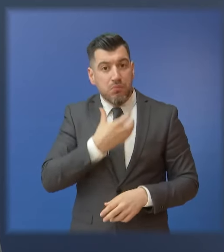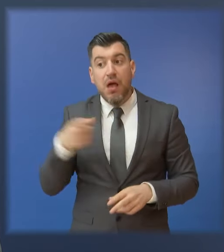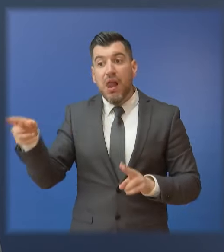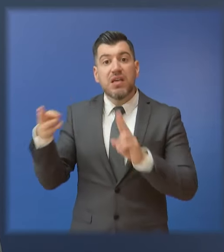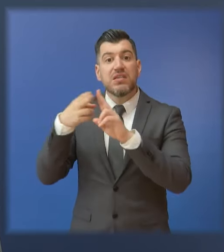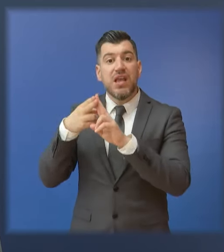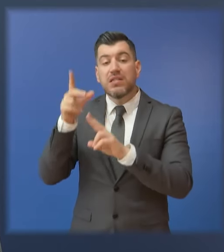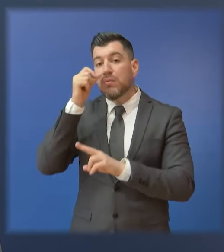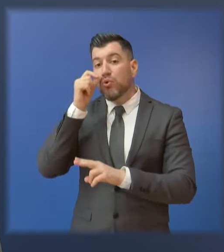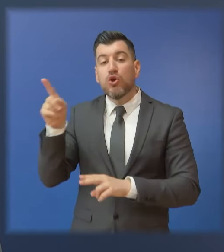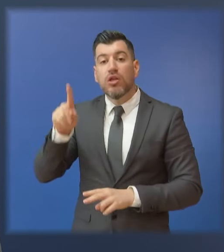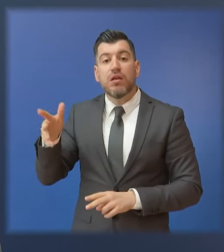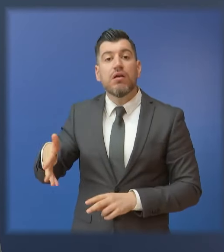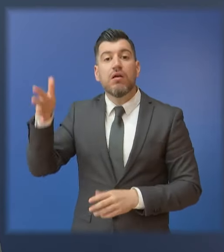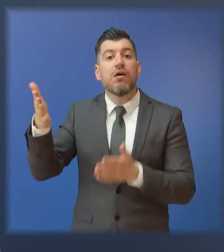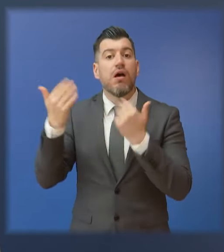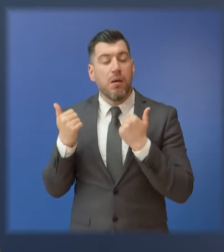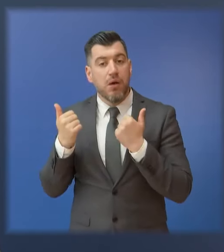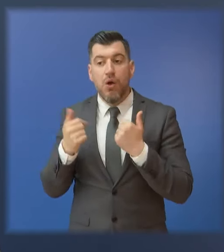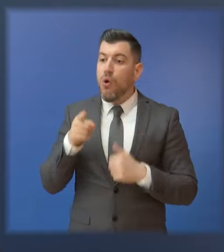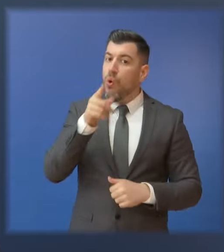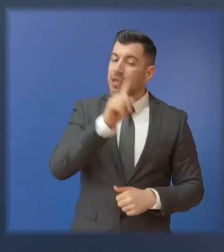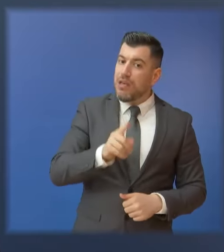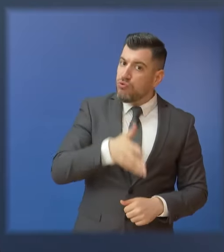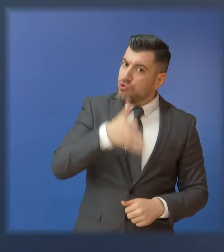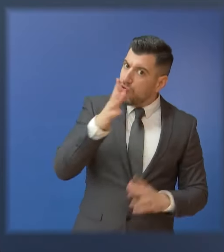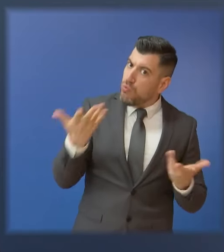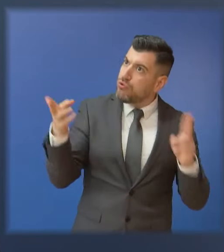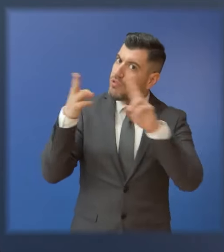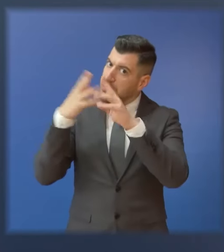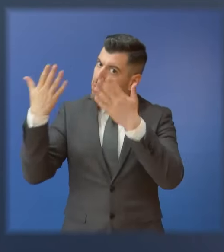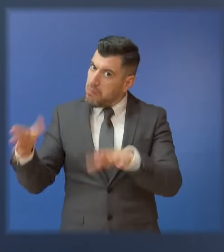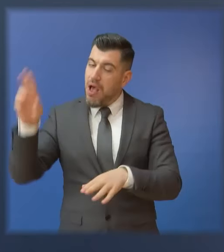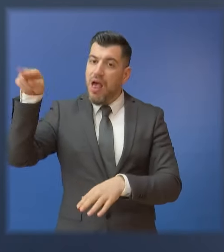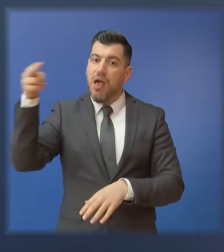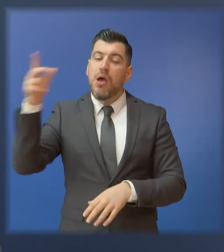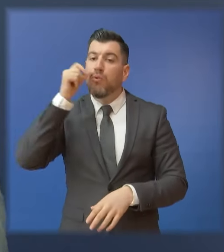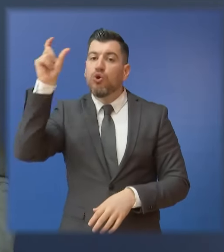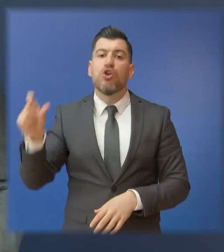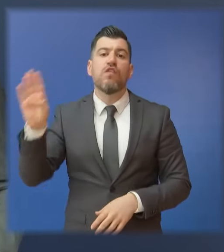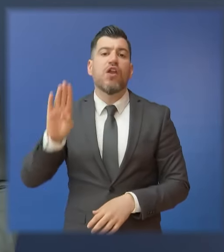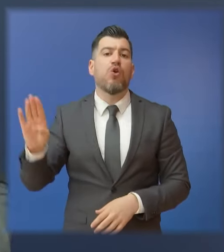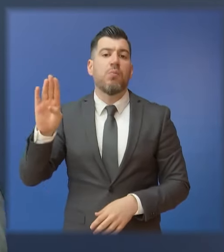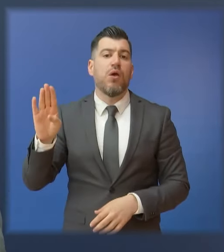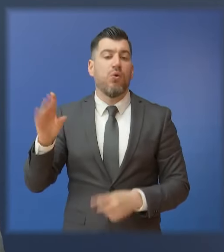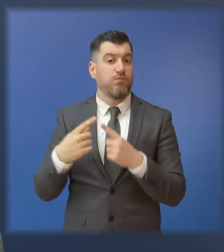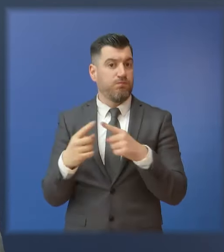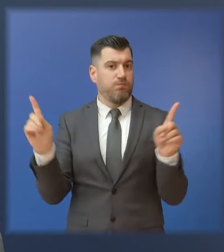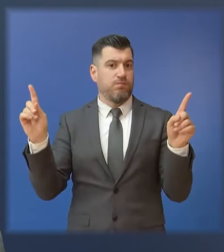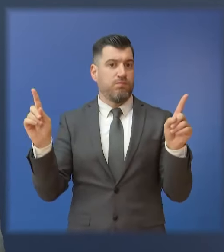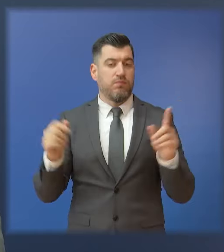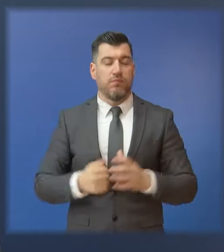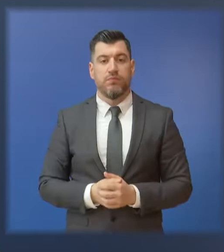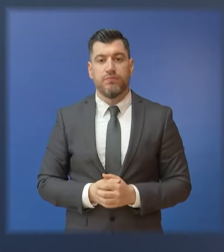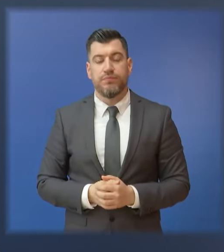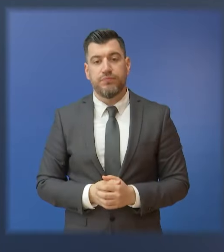κύριος μητσοτάκης συναντήθηκε με τον βαρθολομαίο στην ελβετία εντάξει καταρχάς να πούμε ότι είναι σταθερή και